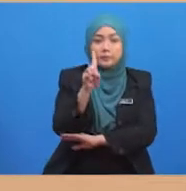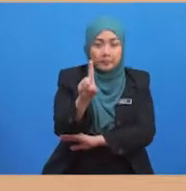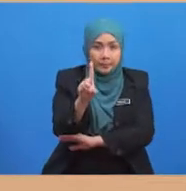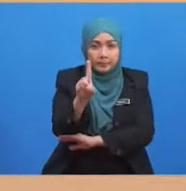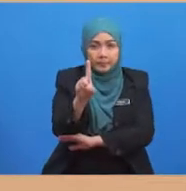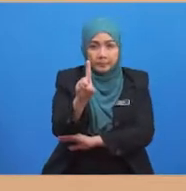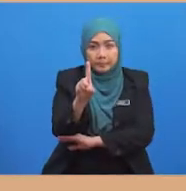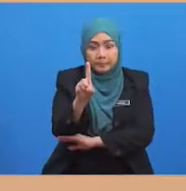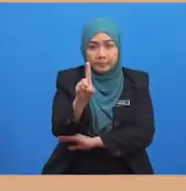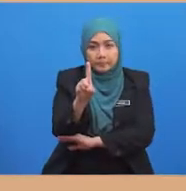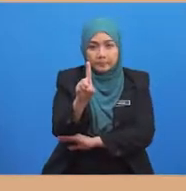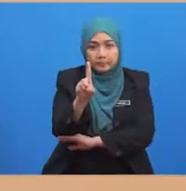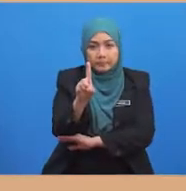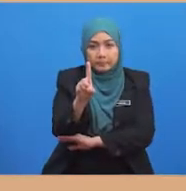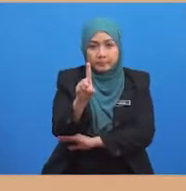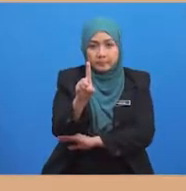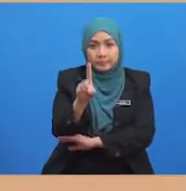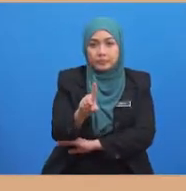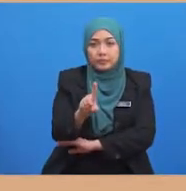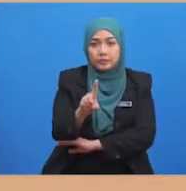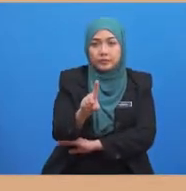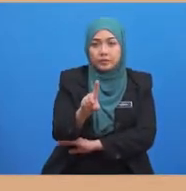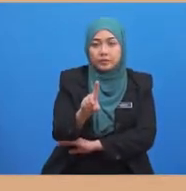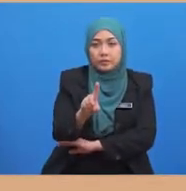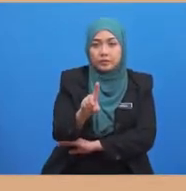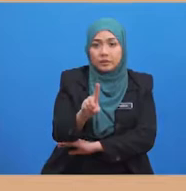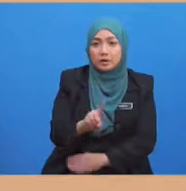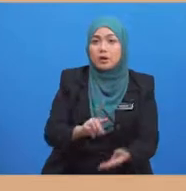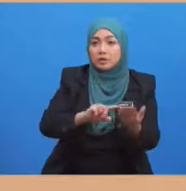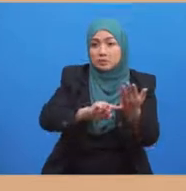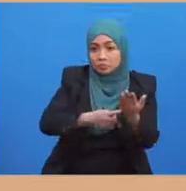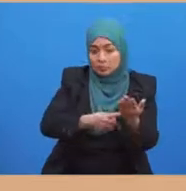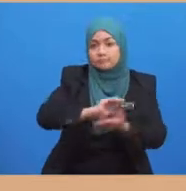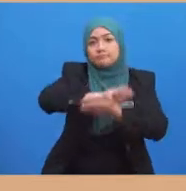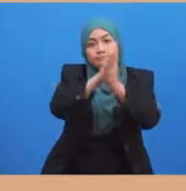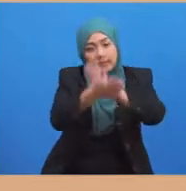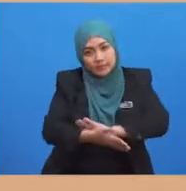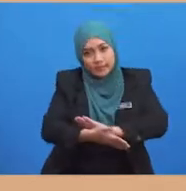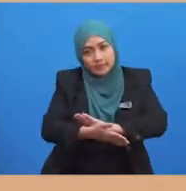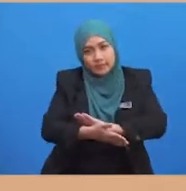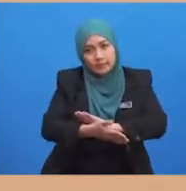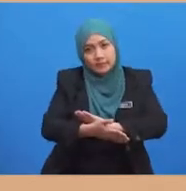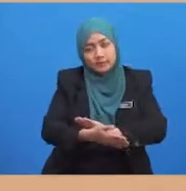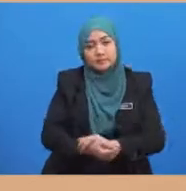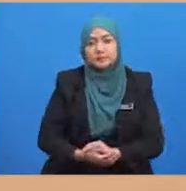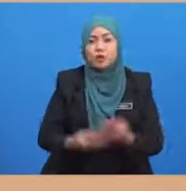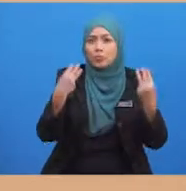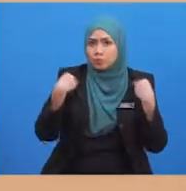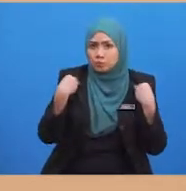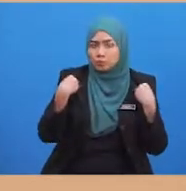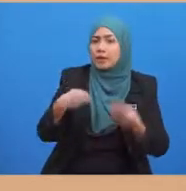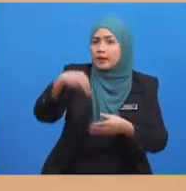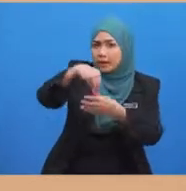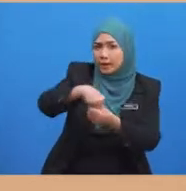pertama ialah polimer semula jadi. Polimer ini wujud dalam alam semula